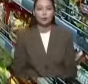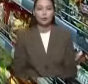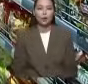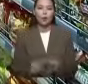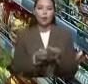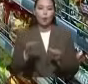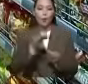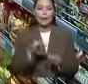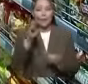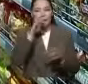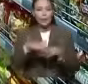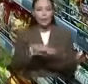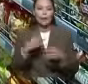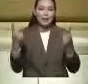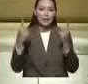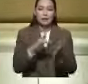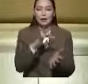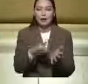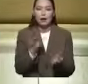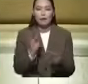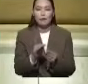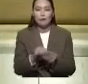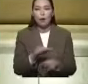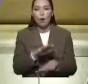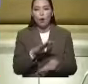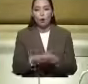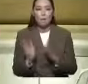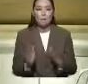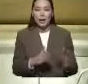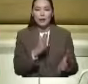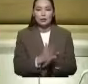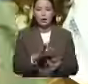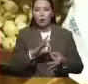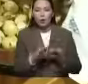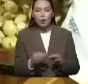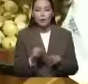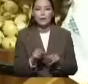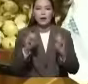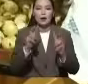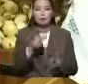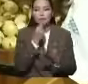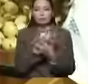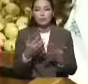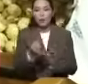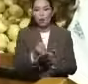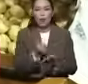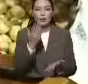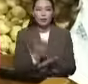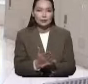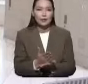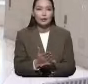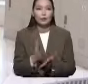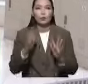Облыстарда және еліміздің ірі қалаларында тұрақтандыру қорлары бар. Онда күрделі кезеңдерге арналған тауарлар сақтаулы тұр. Сондықтан